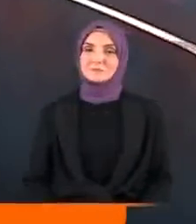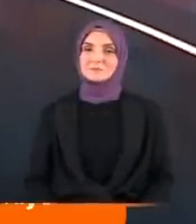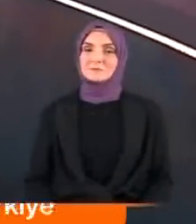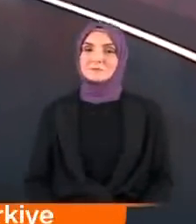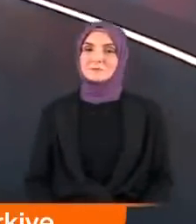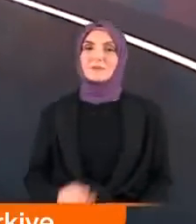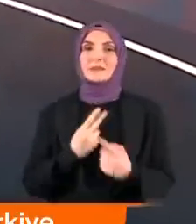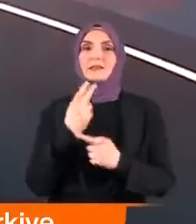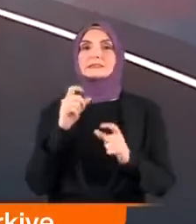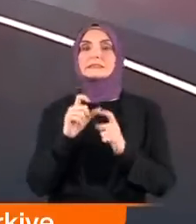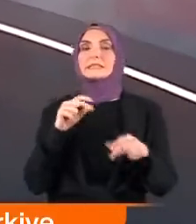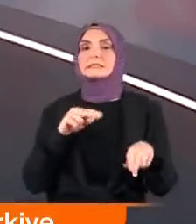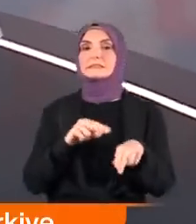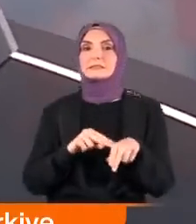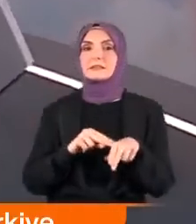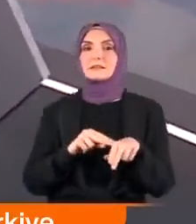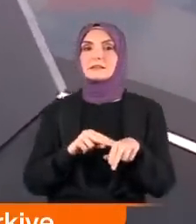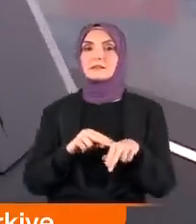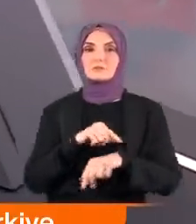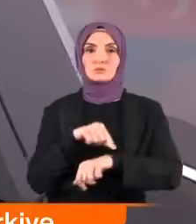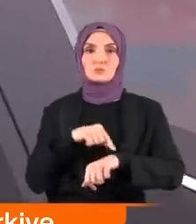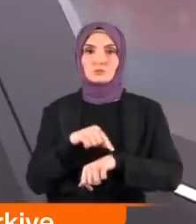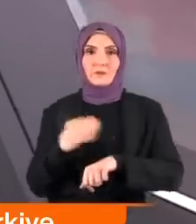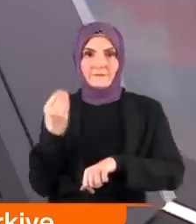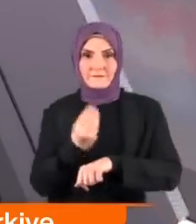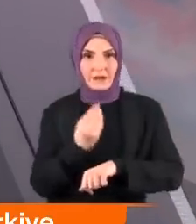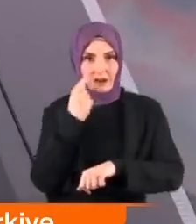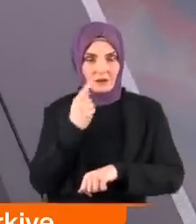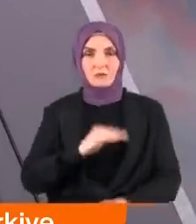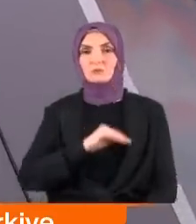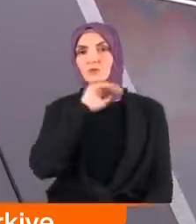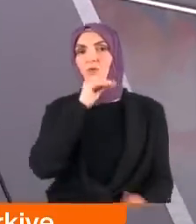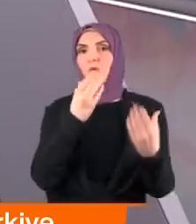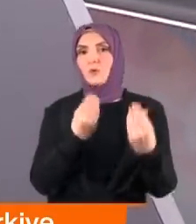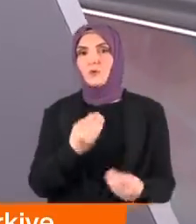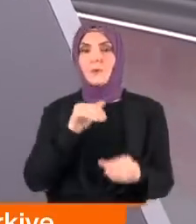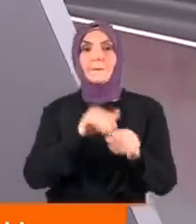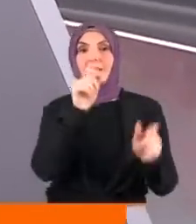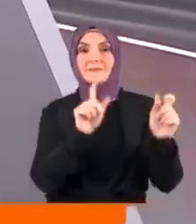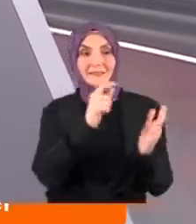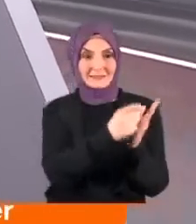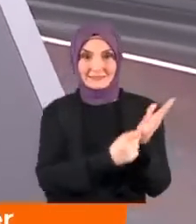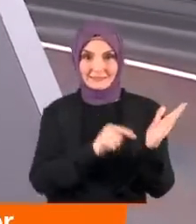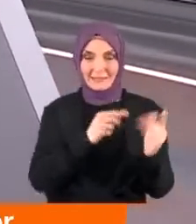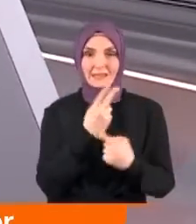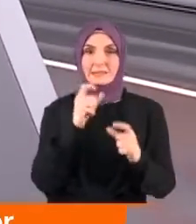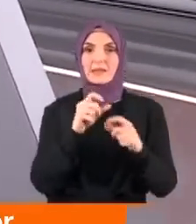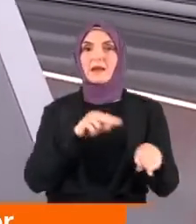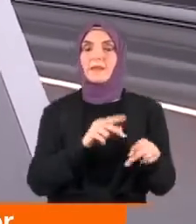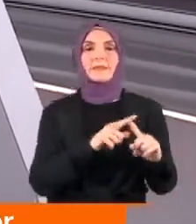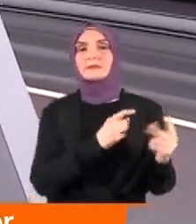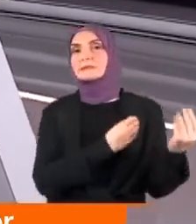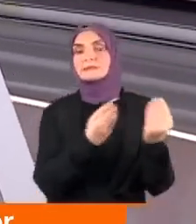Ve Yüksek Seçim Kurulu'nun verdiği süre doldu. Milletvekili listeleri Yüksek Seçim Kurulu'na teslim edildi. Cumhurbaşkanı Erdoğan